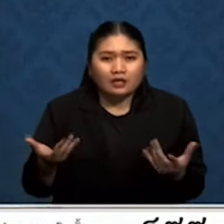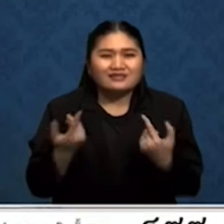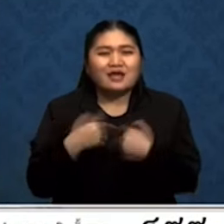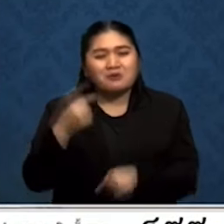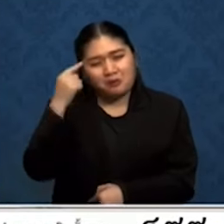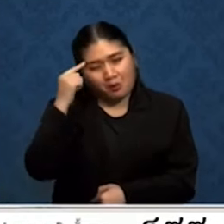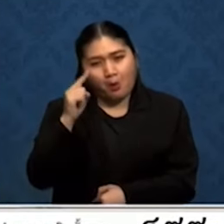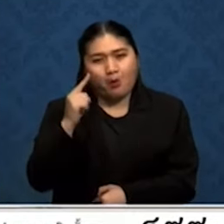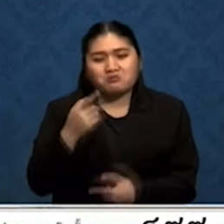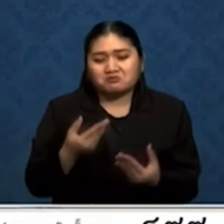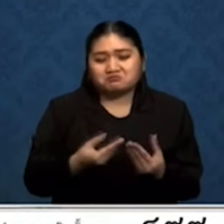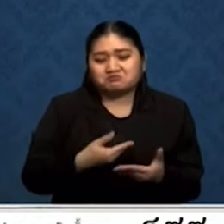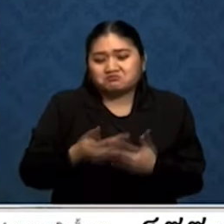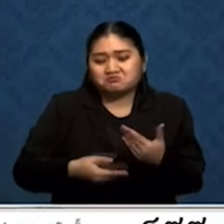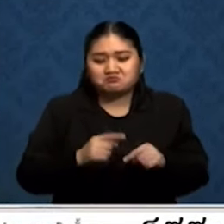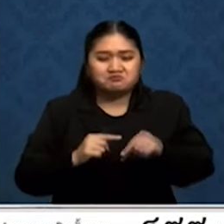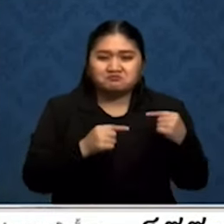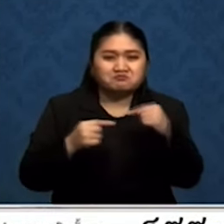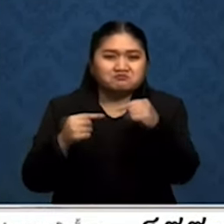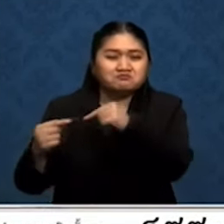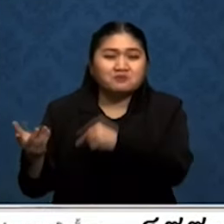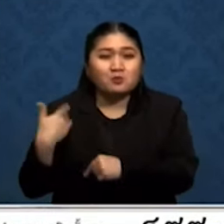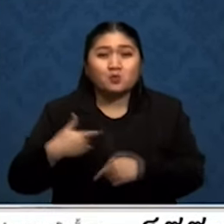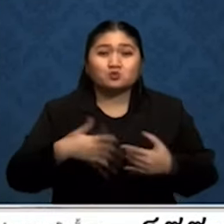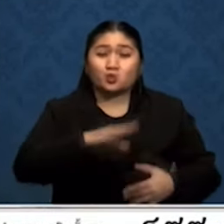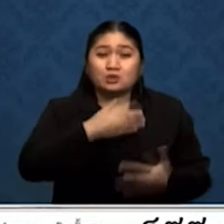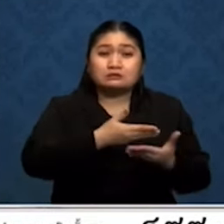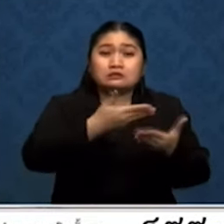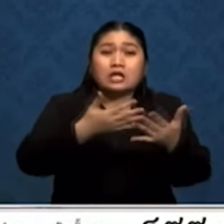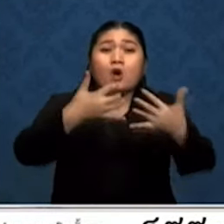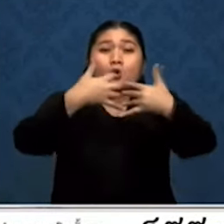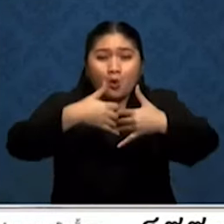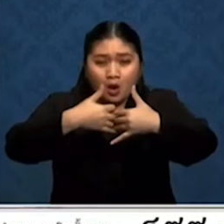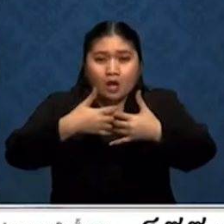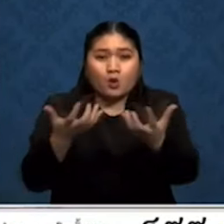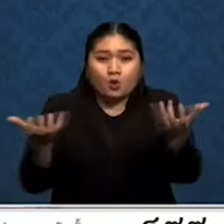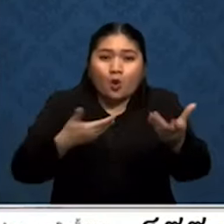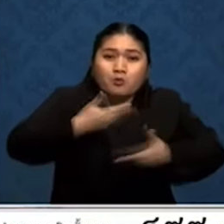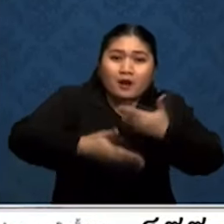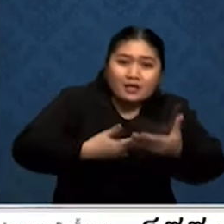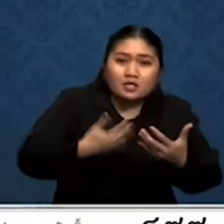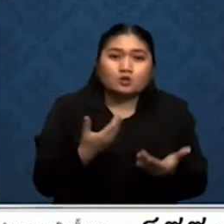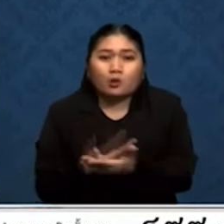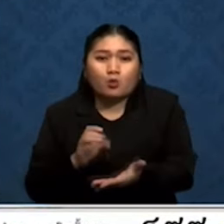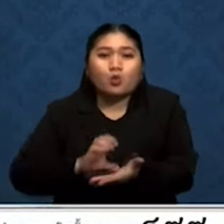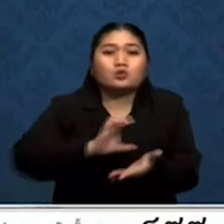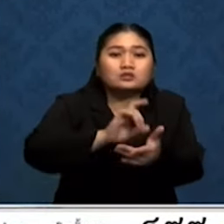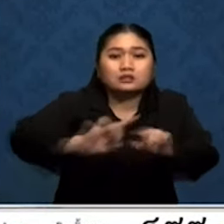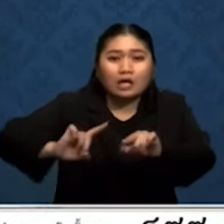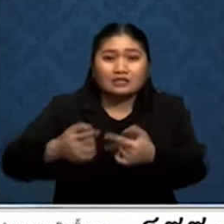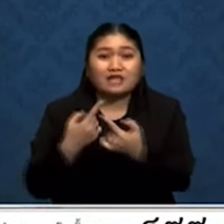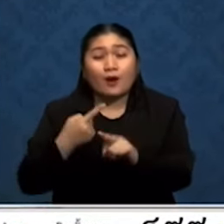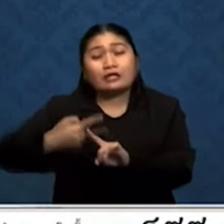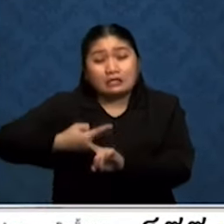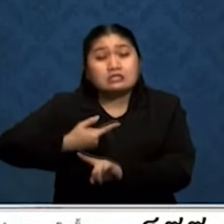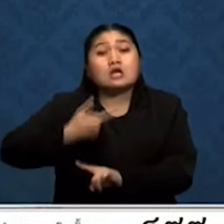การลงทุนทอด 2 ทอด 3 ป่ะพอซ้อมากๆ โรงงานจะได้ผลิตสินค้ามากขึ้ ไปลงทุนมากขึ้นแต่มัแจด 6 เด